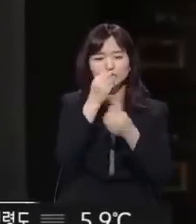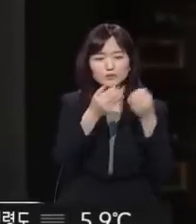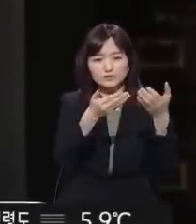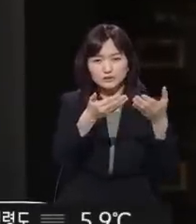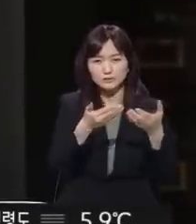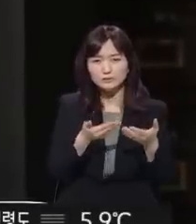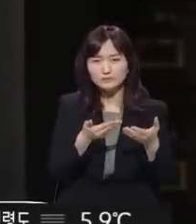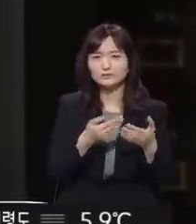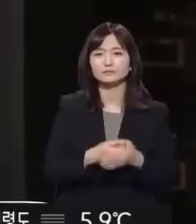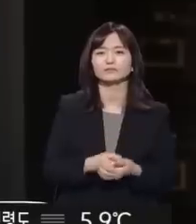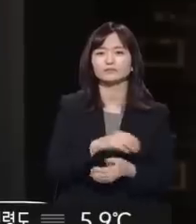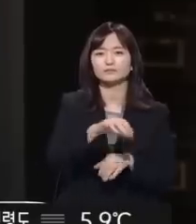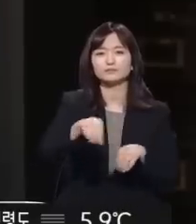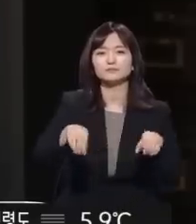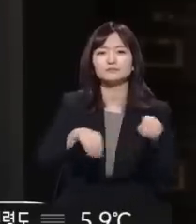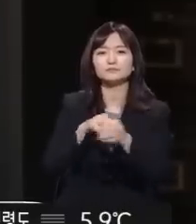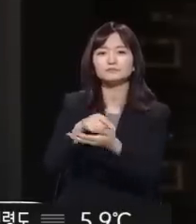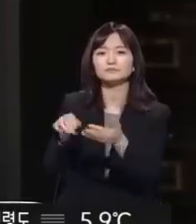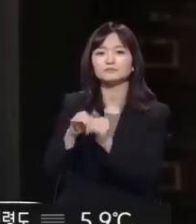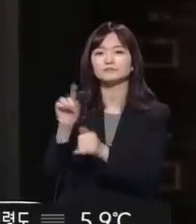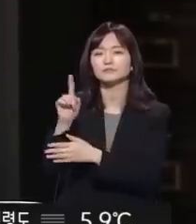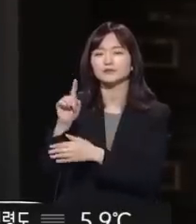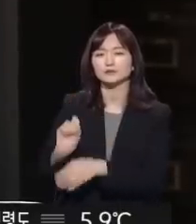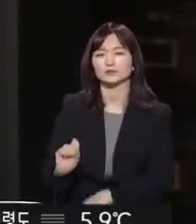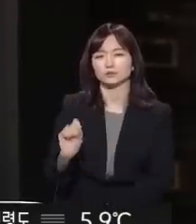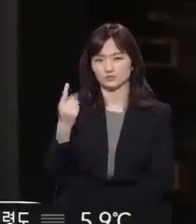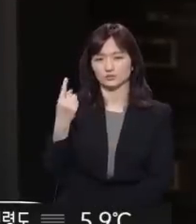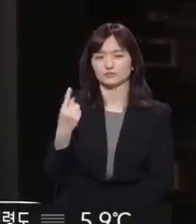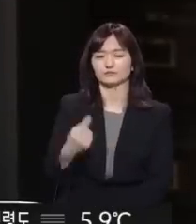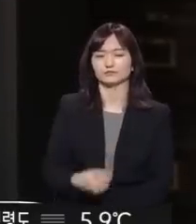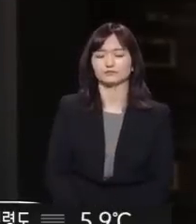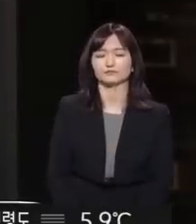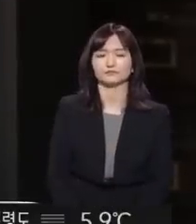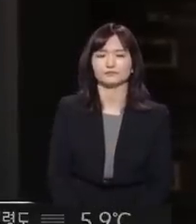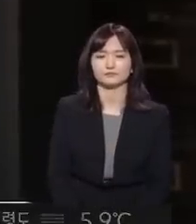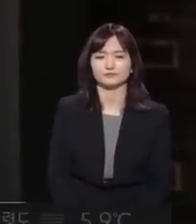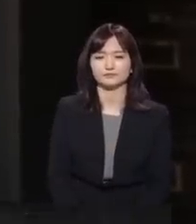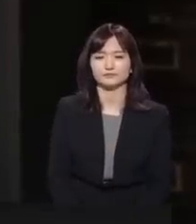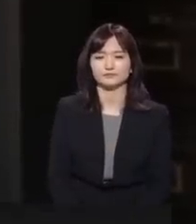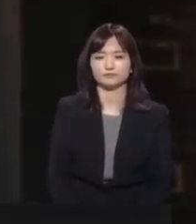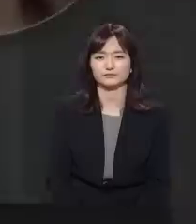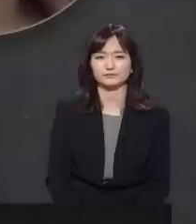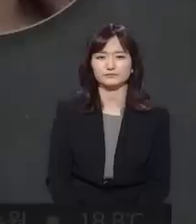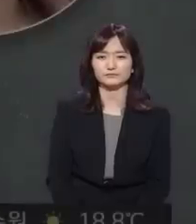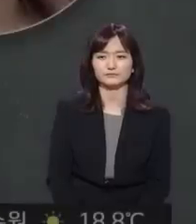관련해서 오히려 피해자를 탓하기도 했습니다. 그 내용 잠깐 듣고 가시죠.